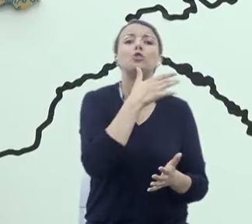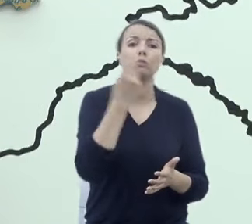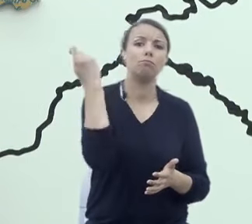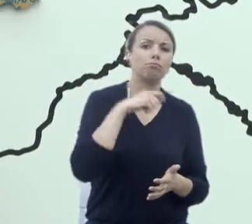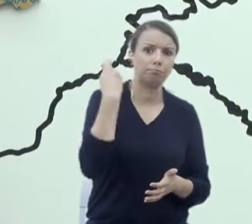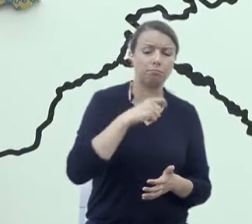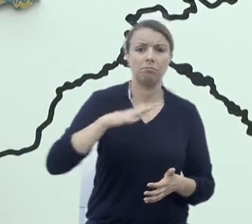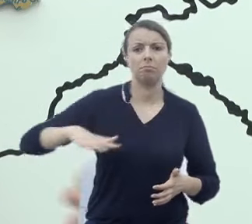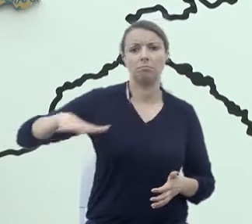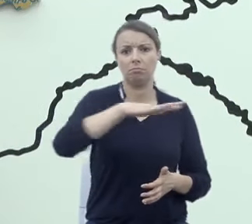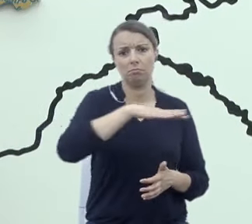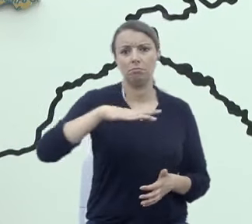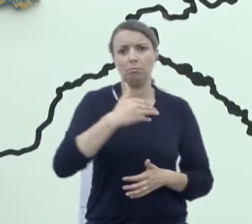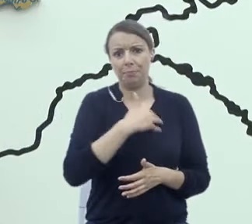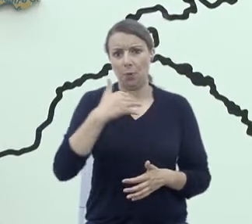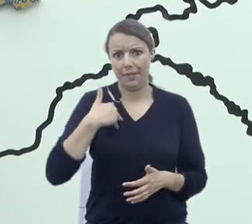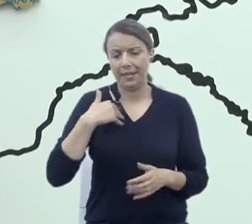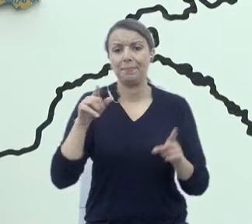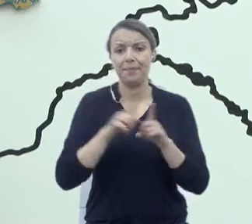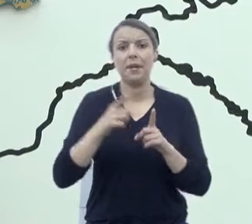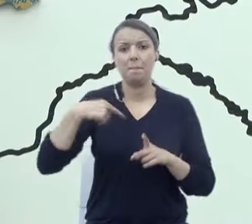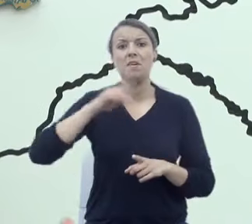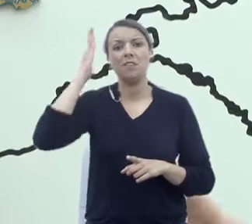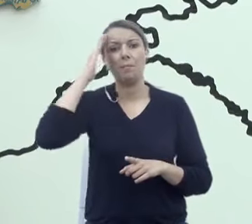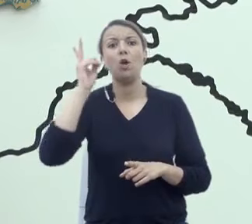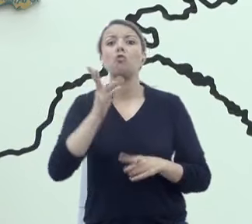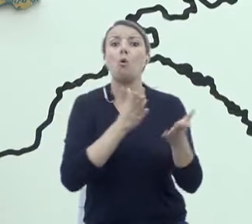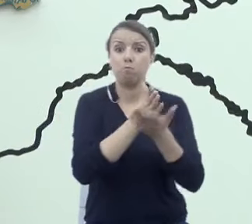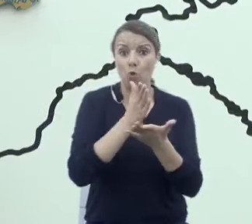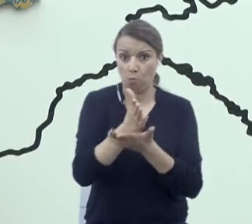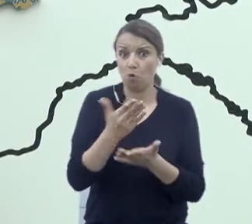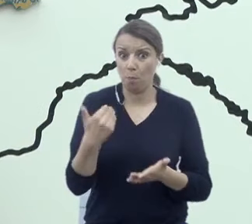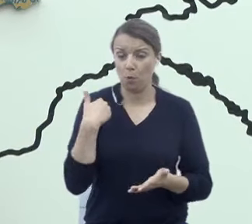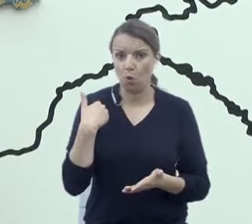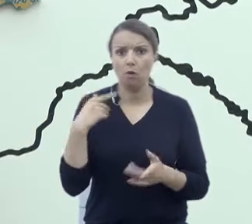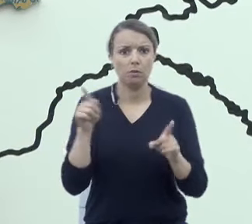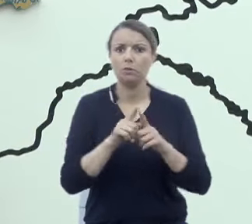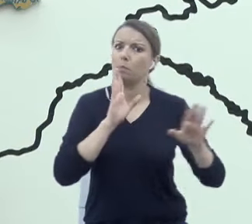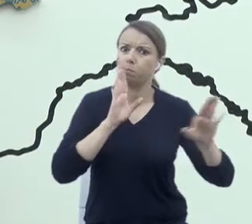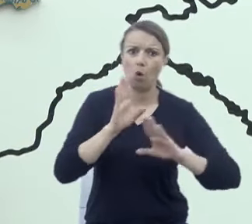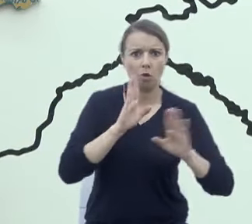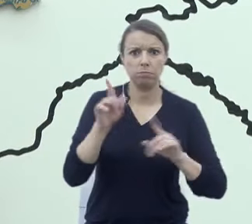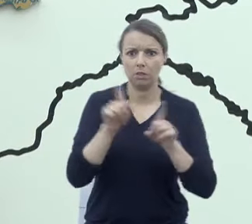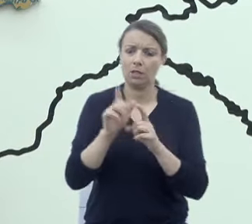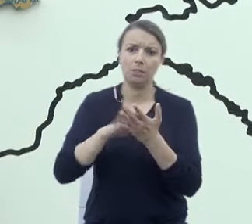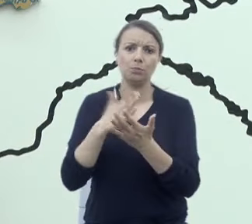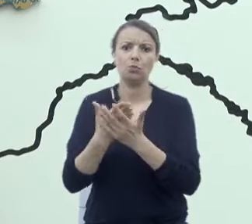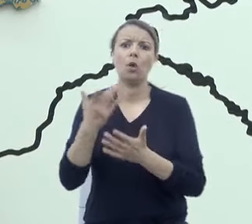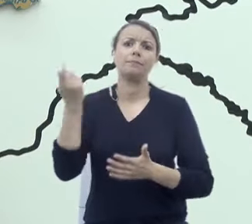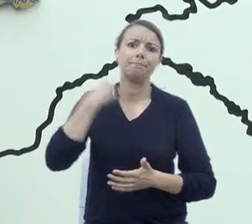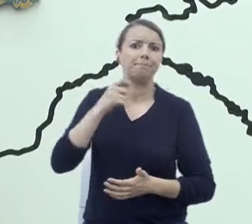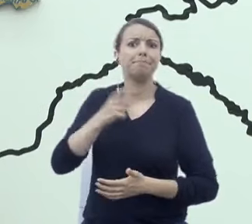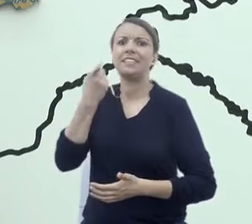Rzeczpospolitej i to co wiemy o ludziach, których im pomagali, to wszystko się też tam działo. Natomiast rzeczywiście to co on